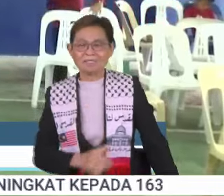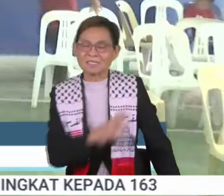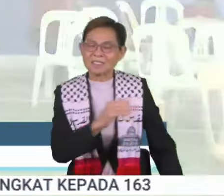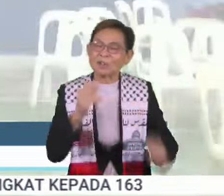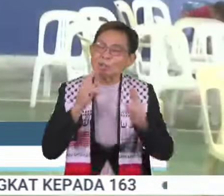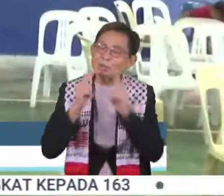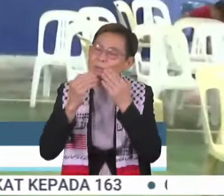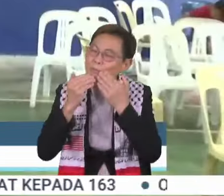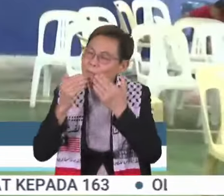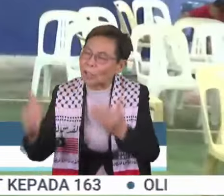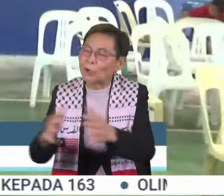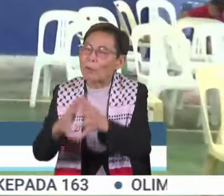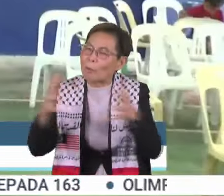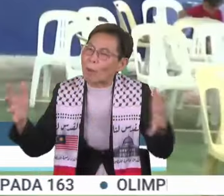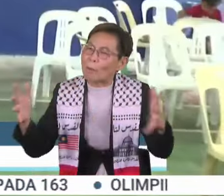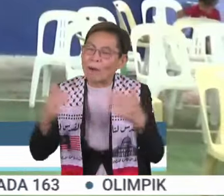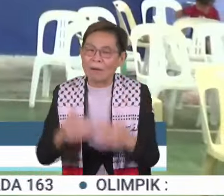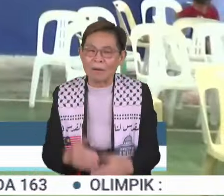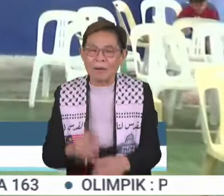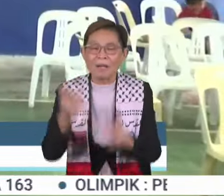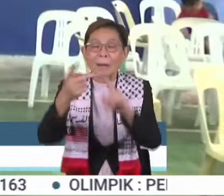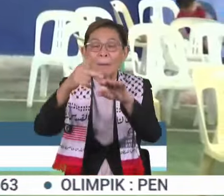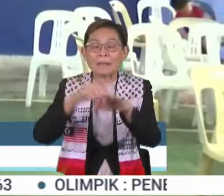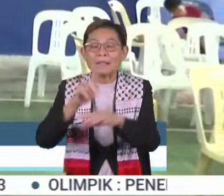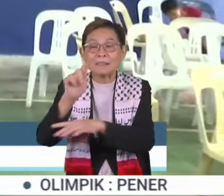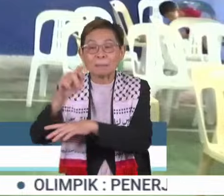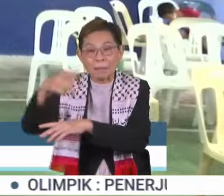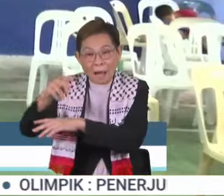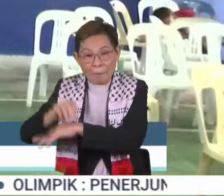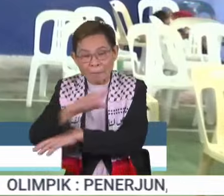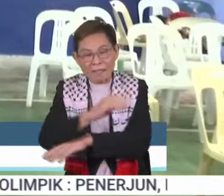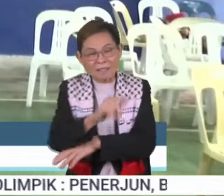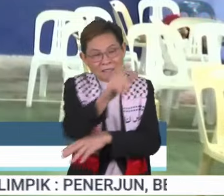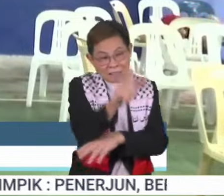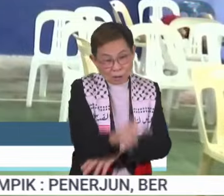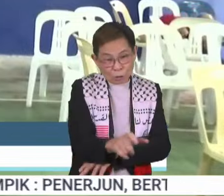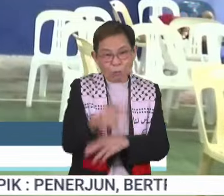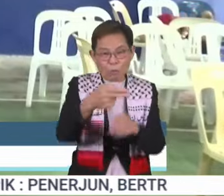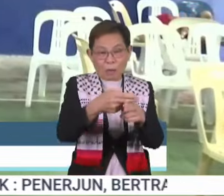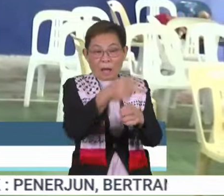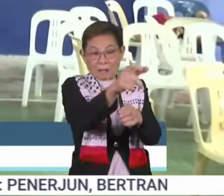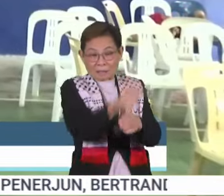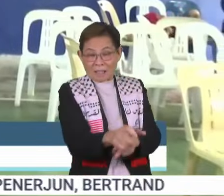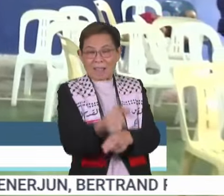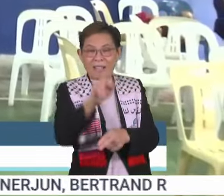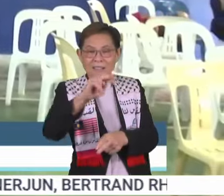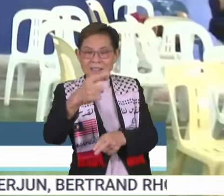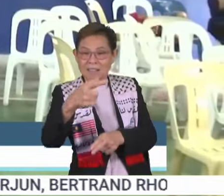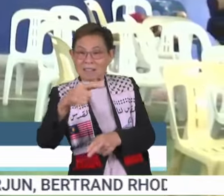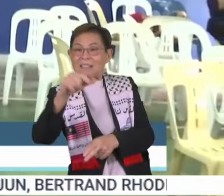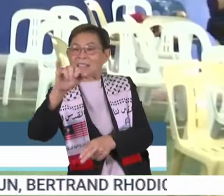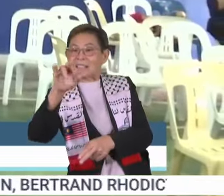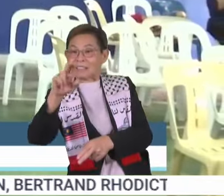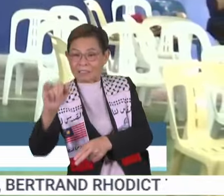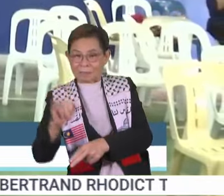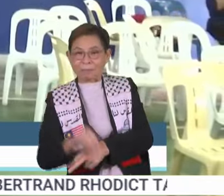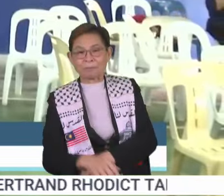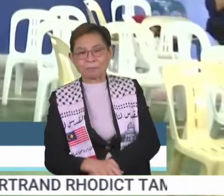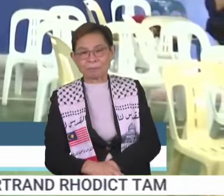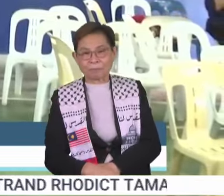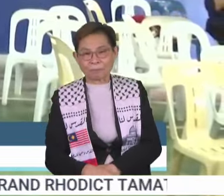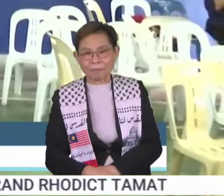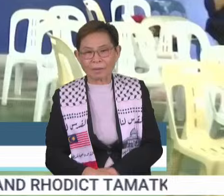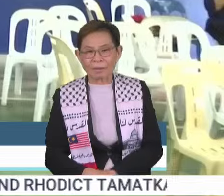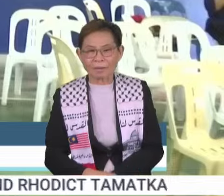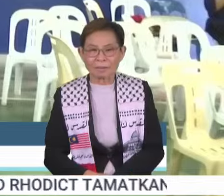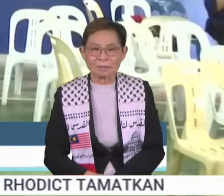kasih banyak-banyaklah. Kalau apa ni calon kita negeri Awi ni boleh menang, saya rasa negeri akan ada